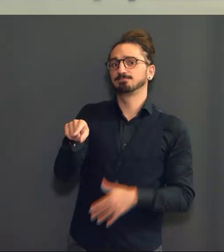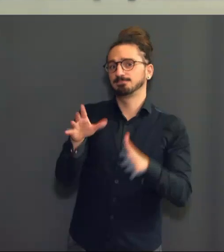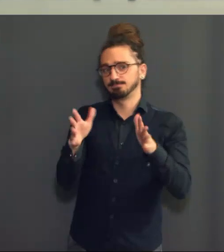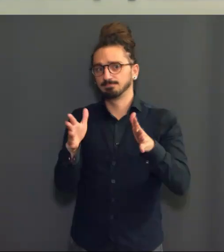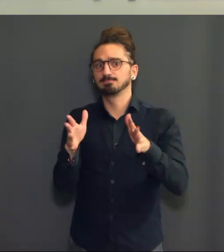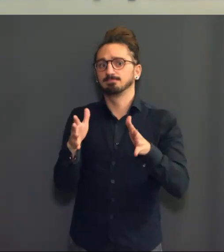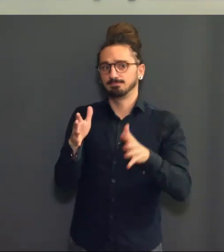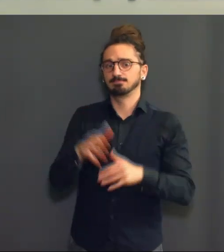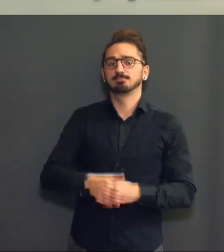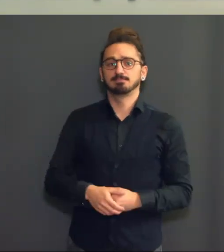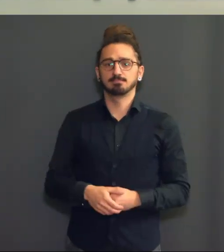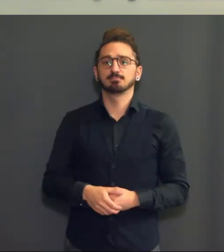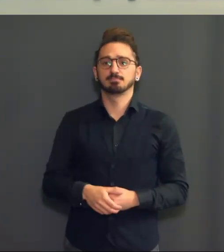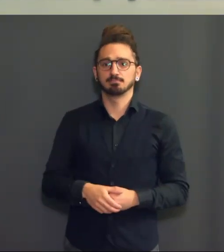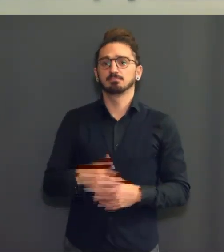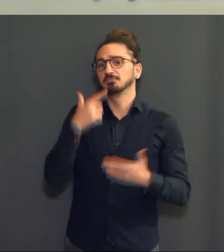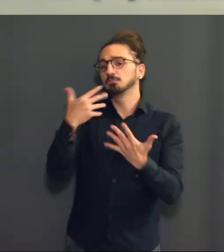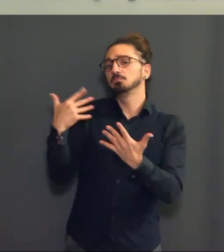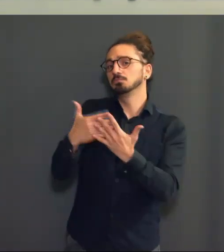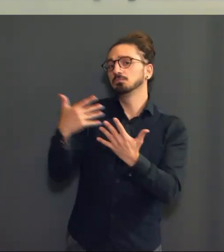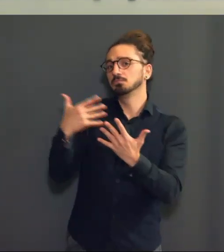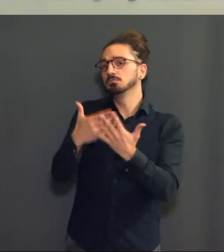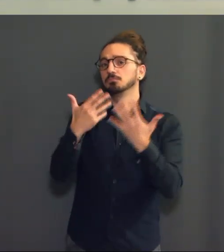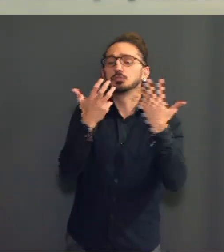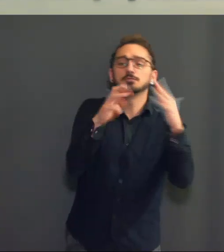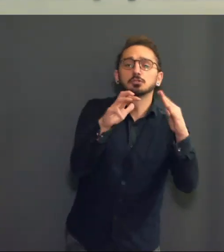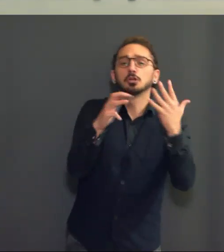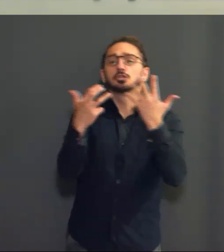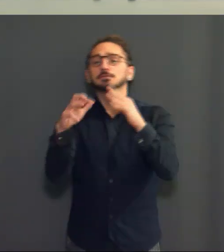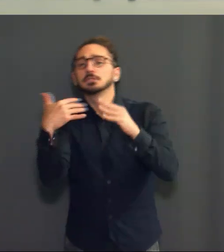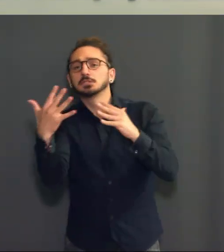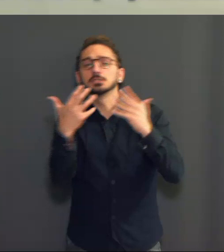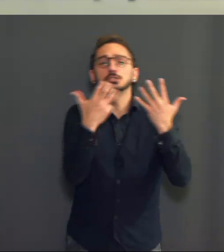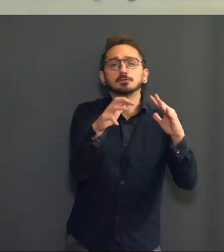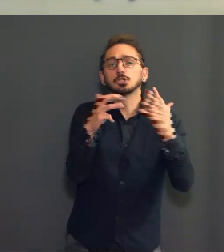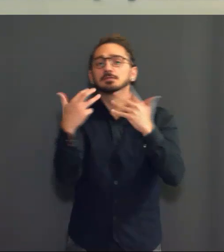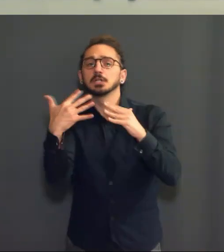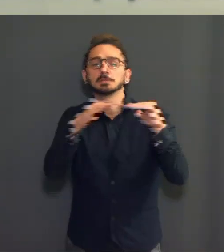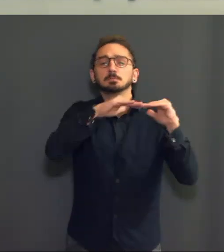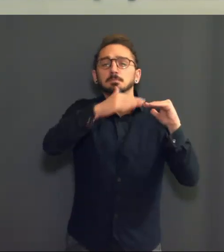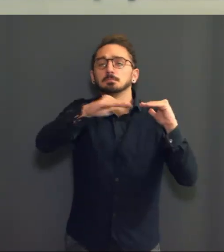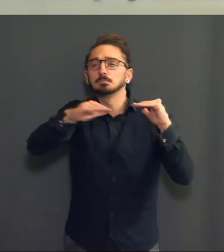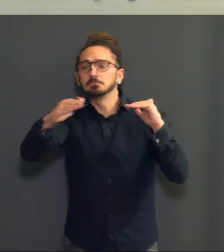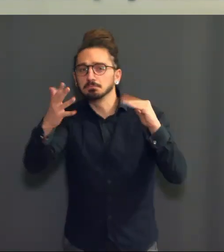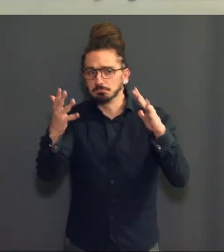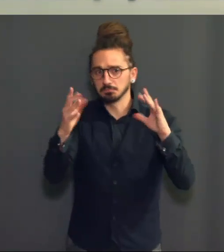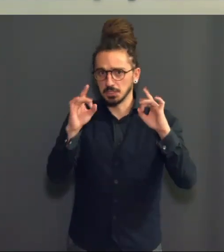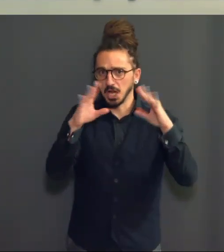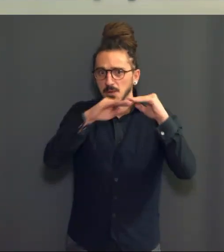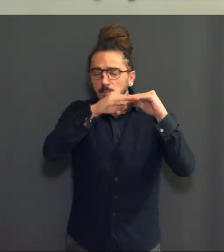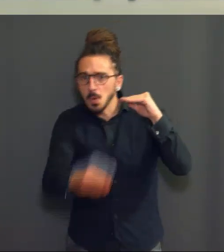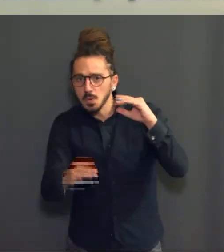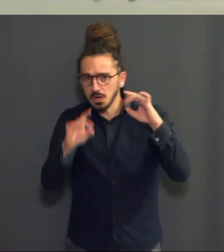pas de baisse significative, mais on a une stabilisation au niveau en question. Si on s'intéresse aux décès que nous